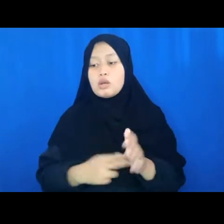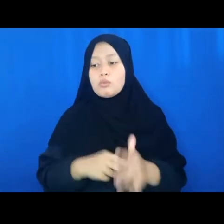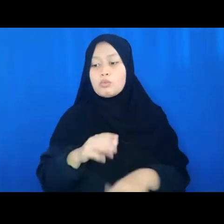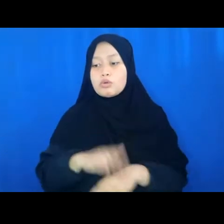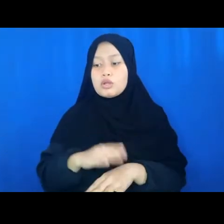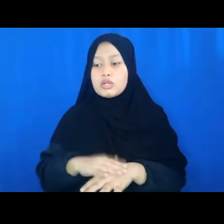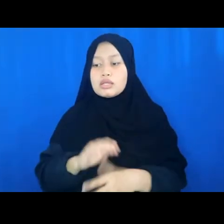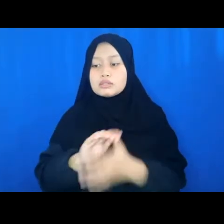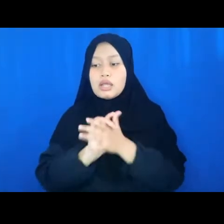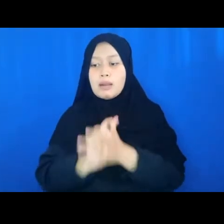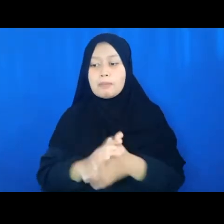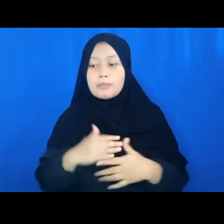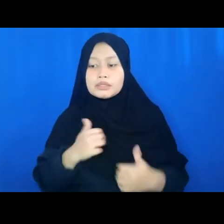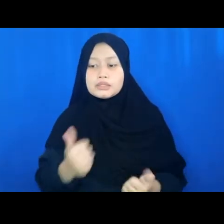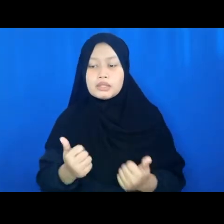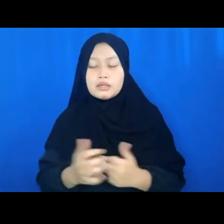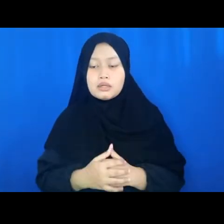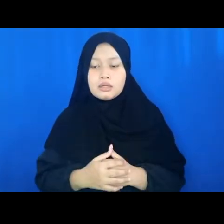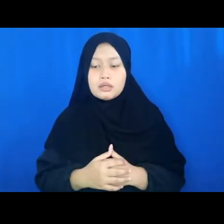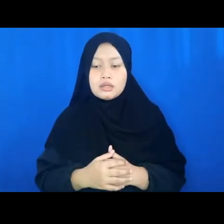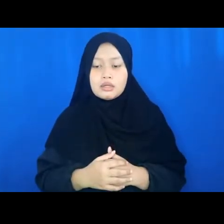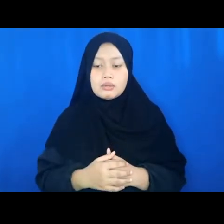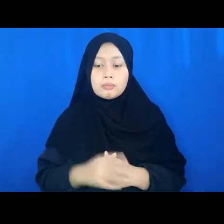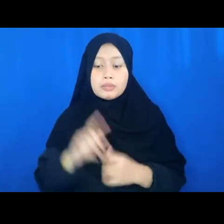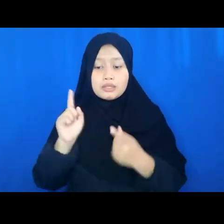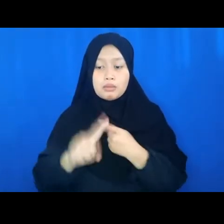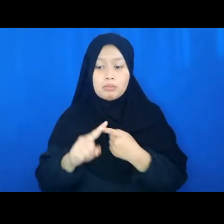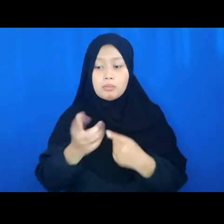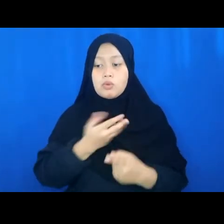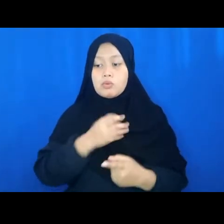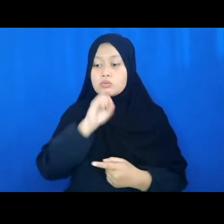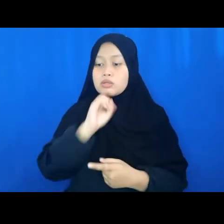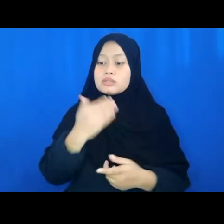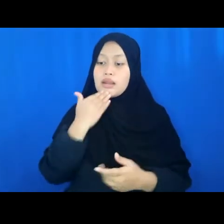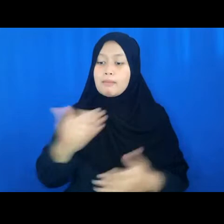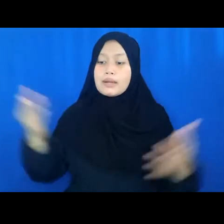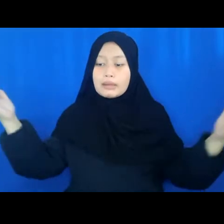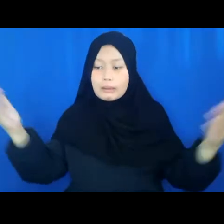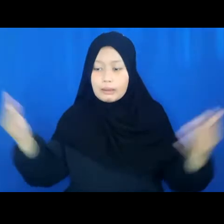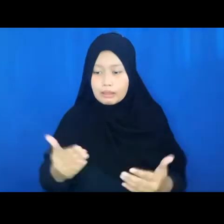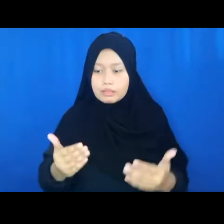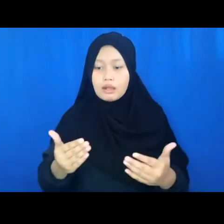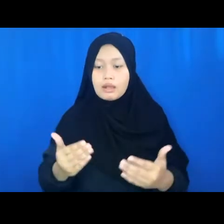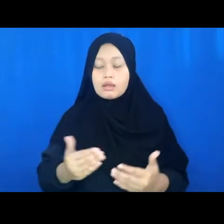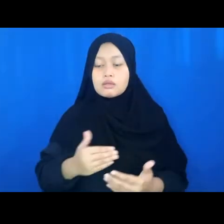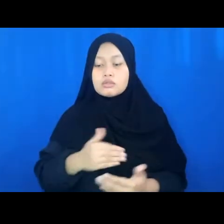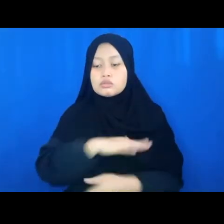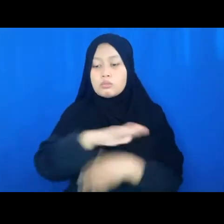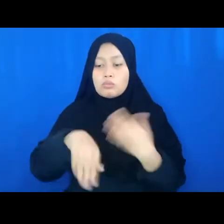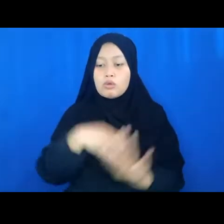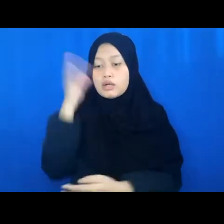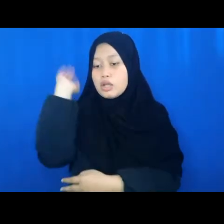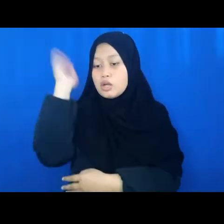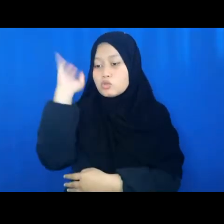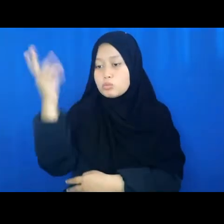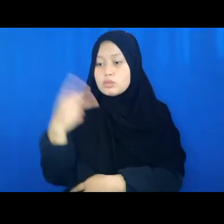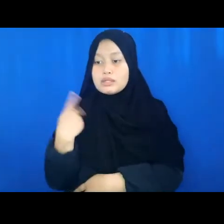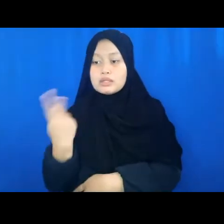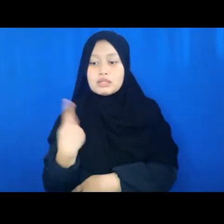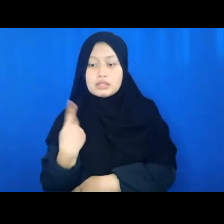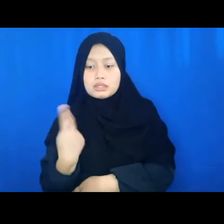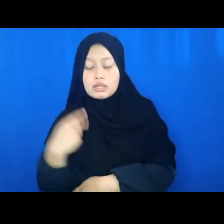salam kebajikan pertama-tama Saya ucapkan selamat datang kepada para Nasar sumber kita di